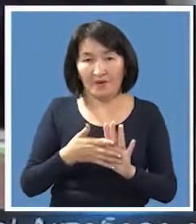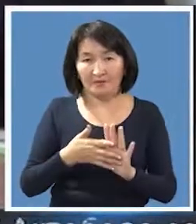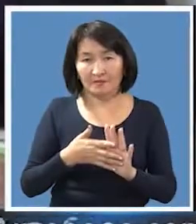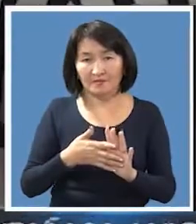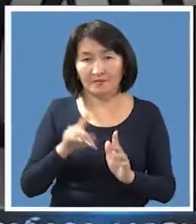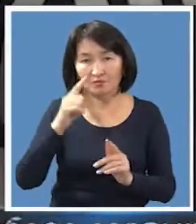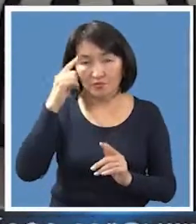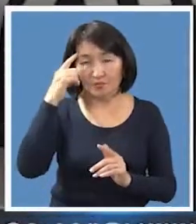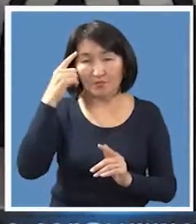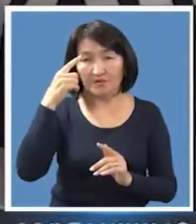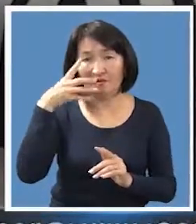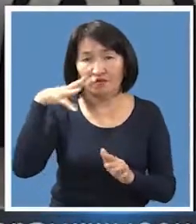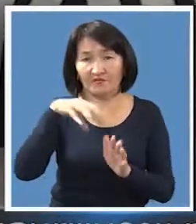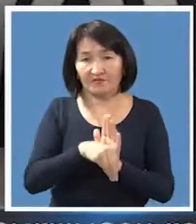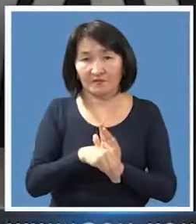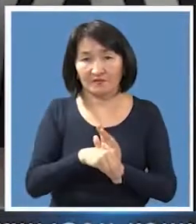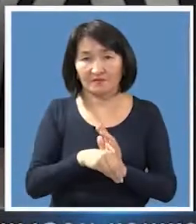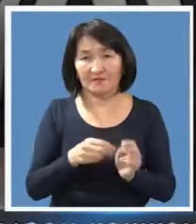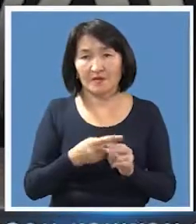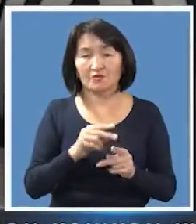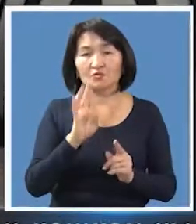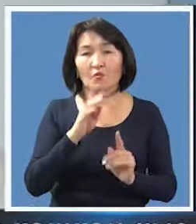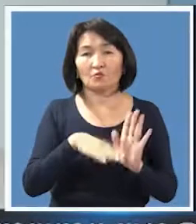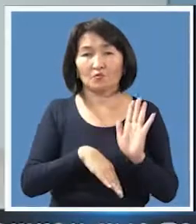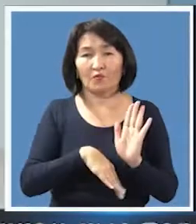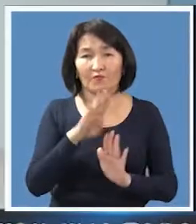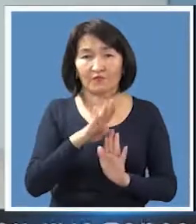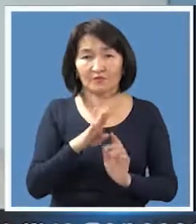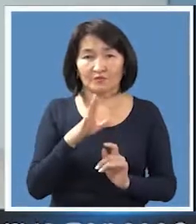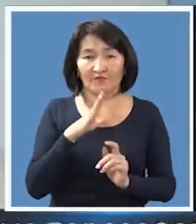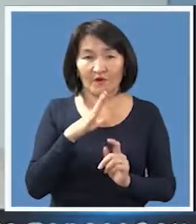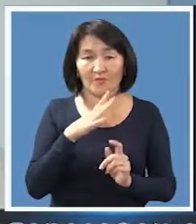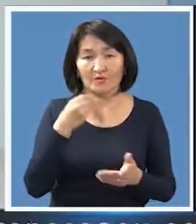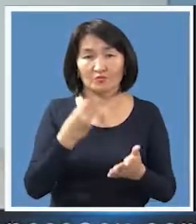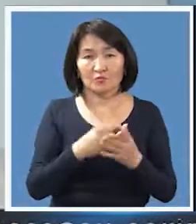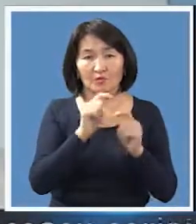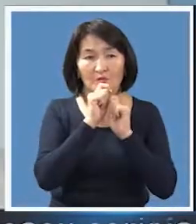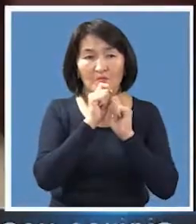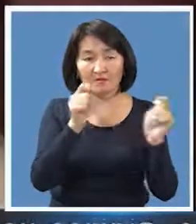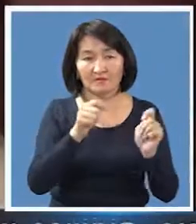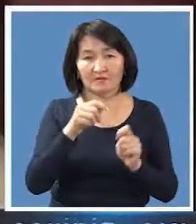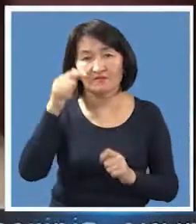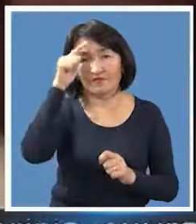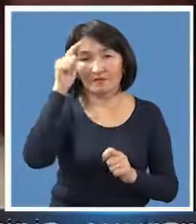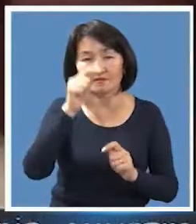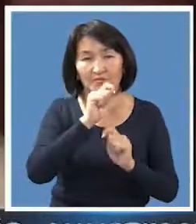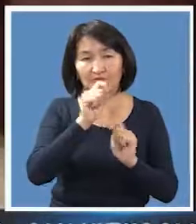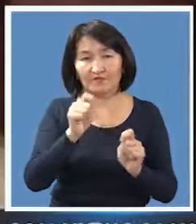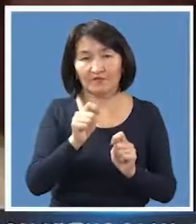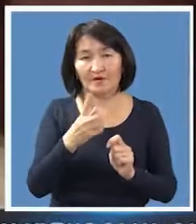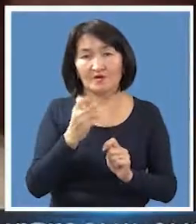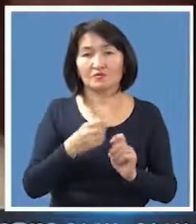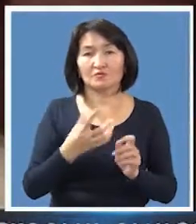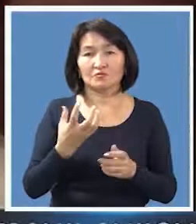болып табылады дейді ұйымдастырушылар. Шара соңында жеңімпаздарға басқарма атынан арнайы бағалы сыйлықтармен дипломдар табыс етілді. Ал